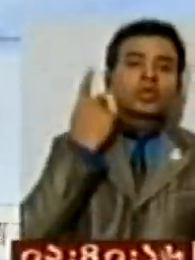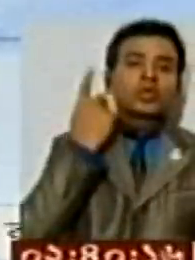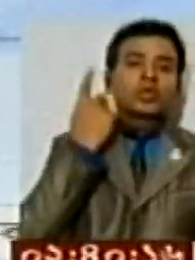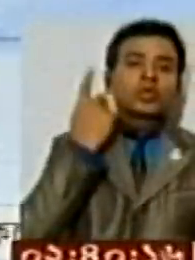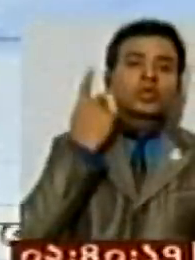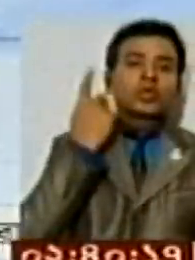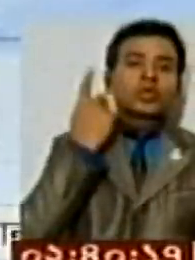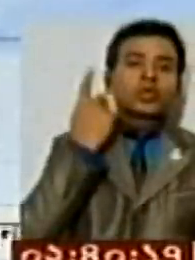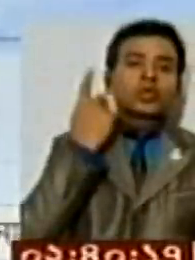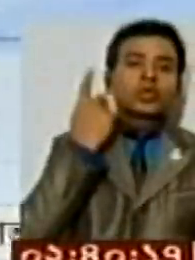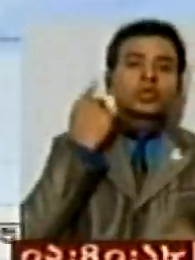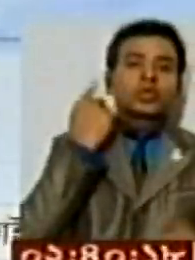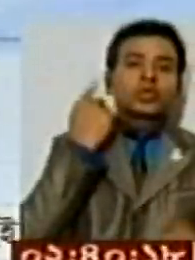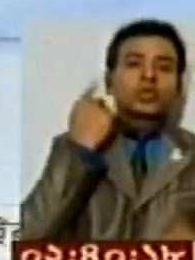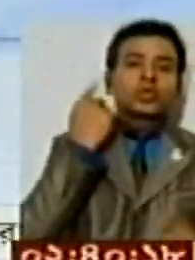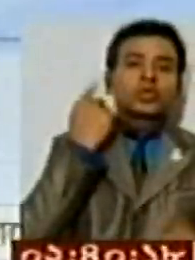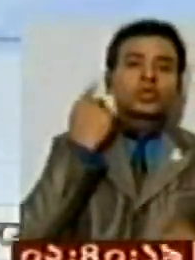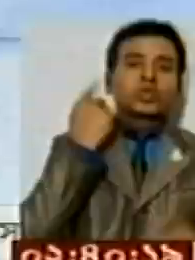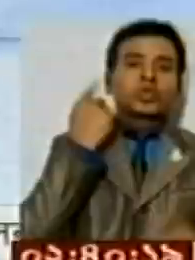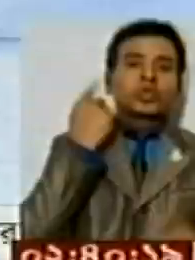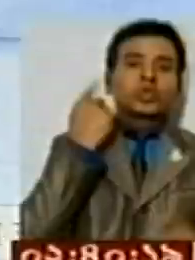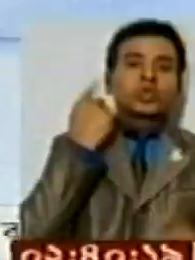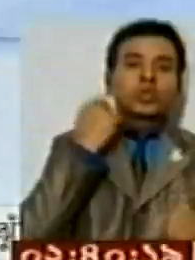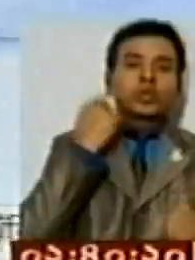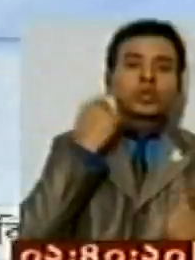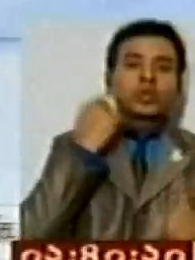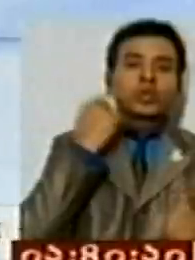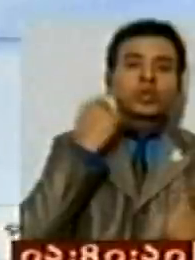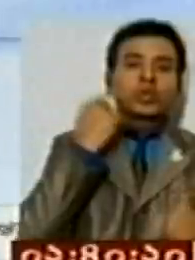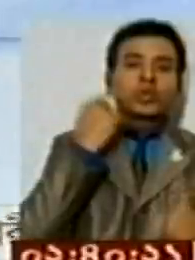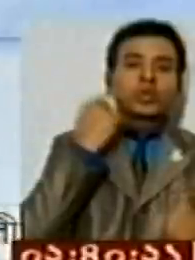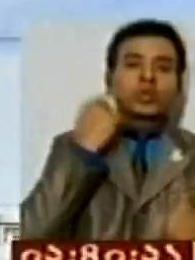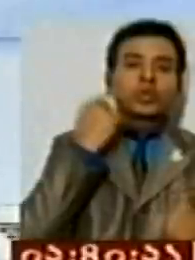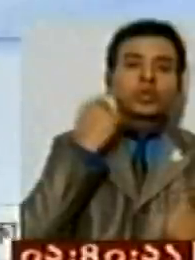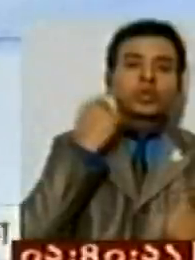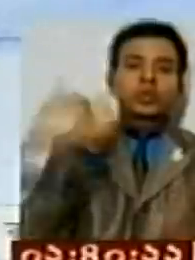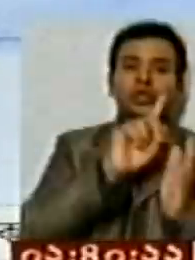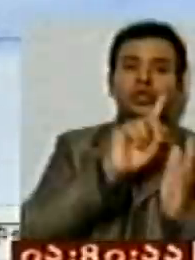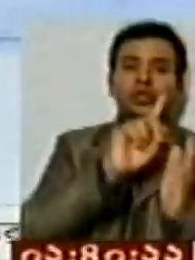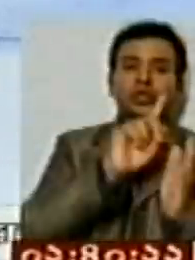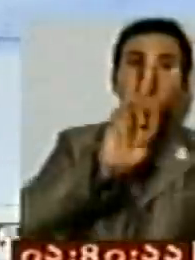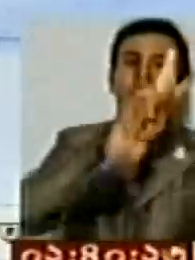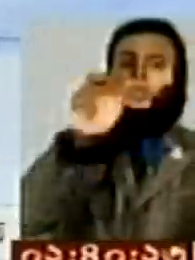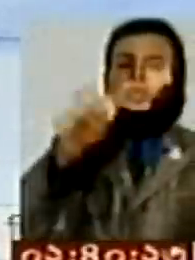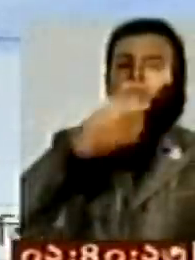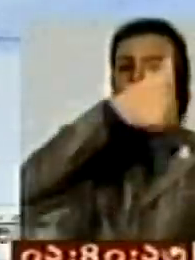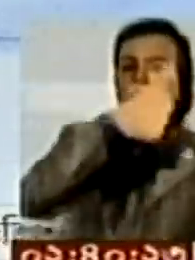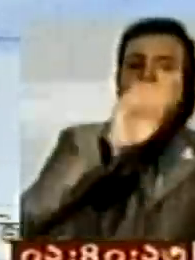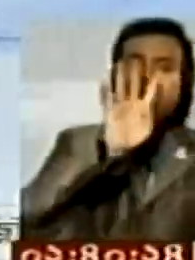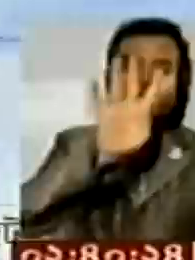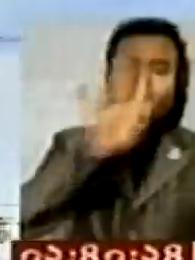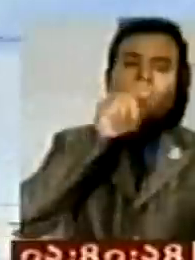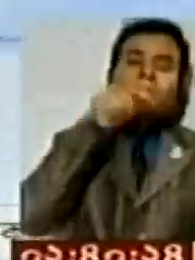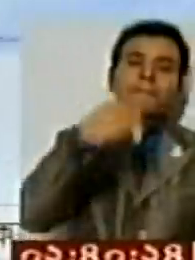16,40,264 জনকে মোবাইল ফোন এবং ওয়েবসাইটের মাধ্যমে স্বাস্থ্য পরামর্শ দেওয়া হয়েছে। স্ক্রিনিং কার্যক্রম অব্যাহত